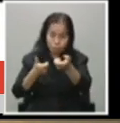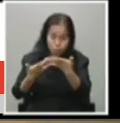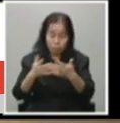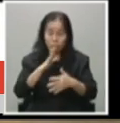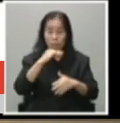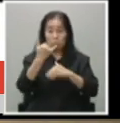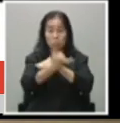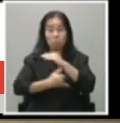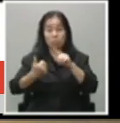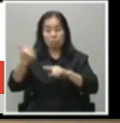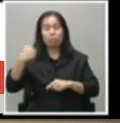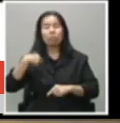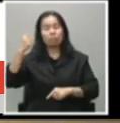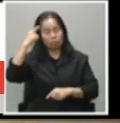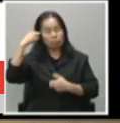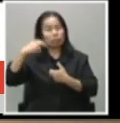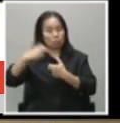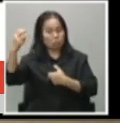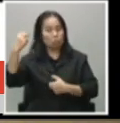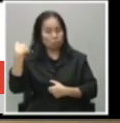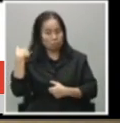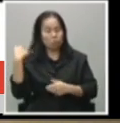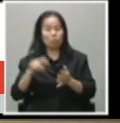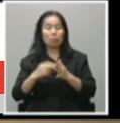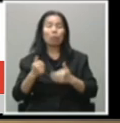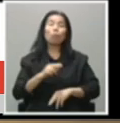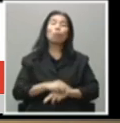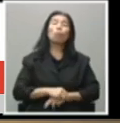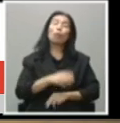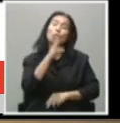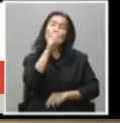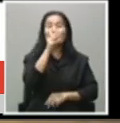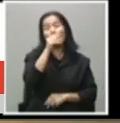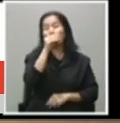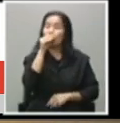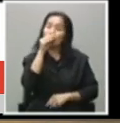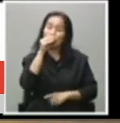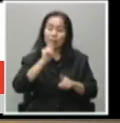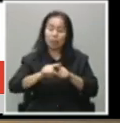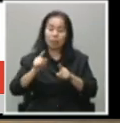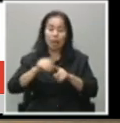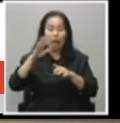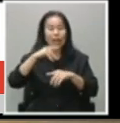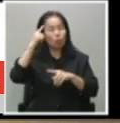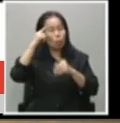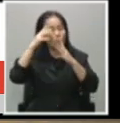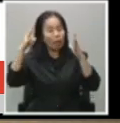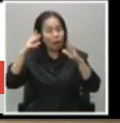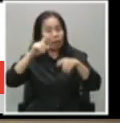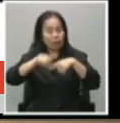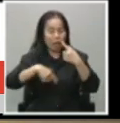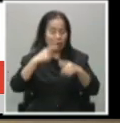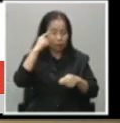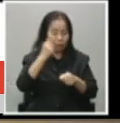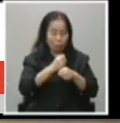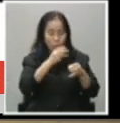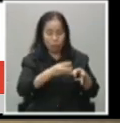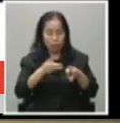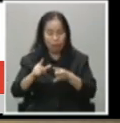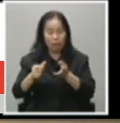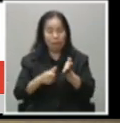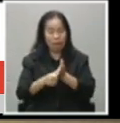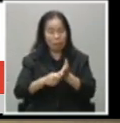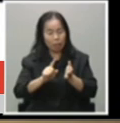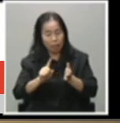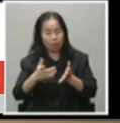ศอื่นดิฉันว่าเขาลาออกไปแล้วค่ะคงจะไม่มานั่งพูดอะไรที่เหมือนรู้เยอะแต่ไม่รู้ว่าจะทำยังไงไม่รู้จะแก้ปัญหายัง